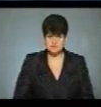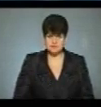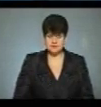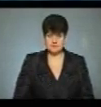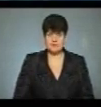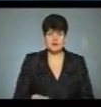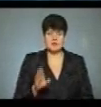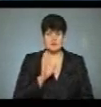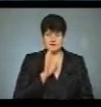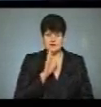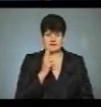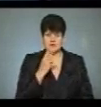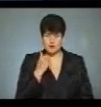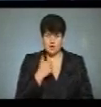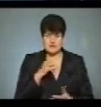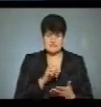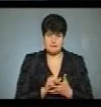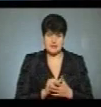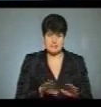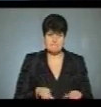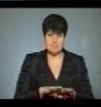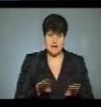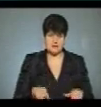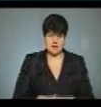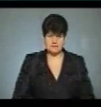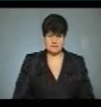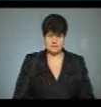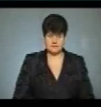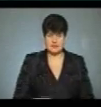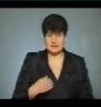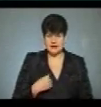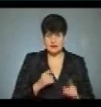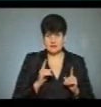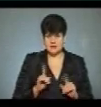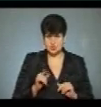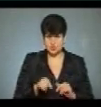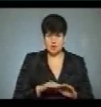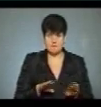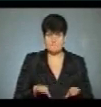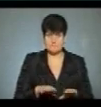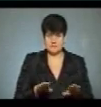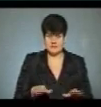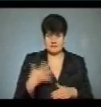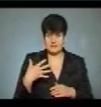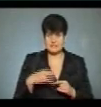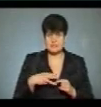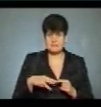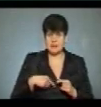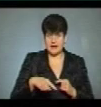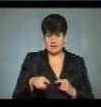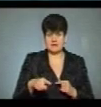Софія Рубас 3 роки займається плаванням. Я тільки що плила 50